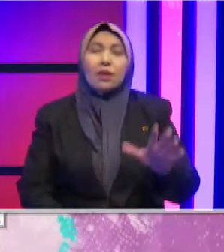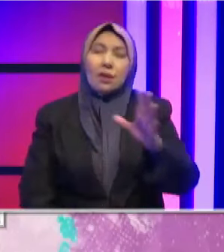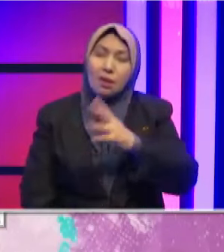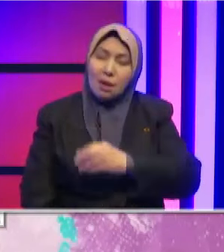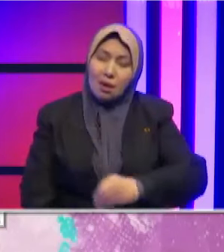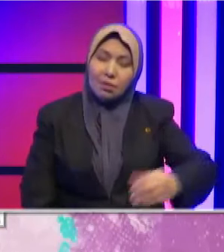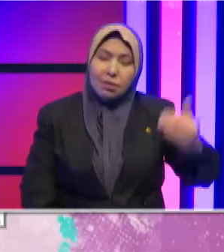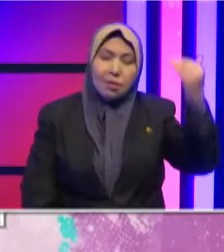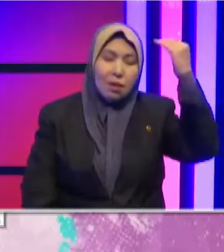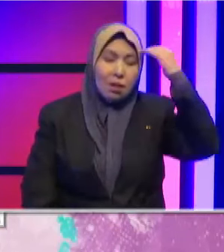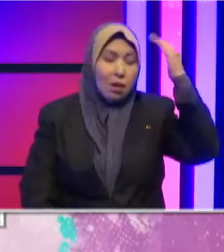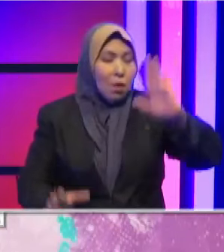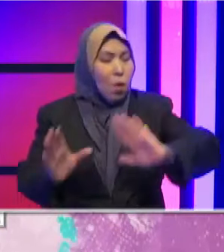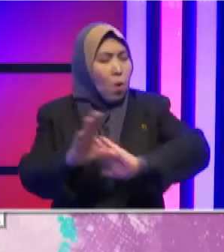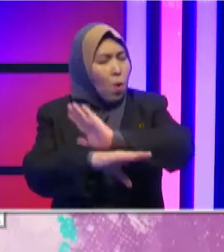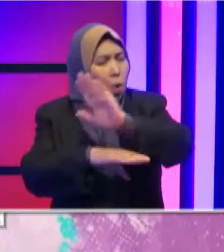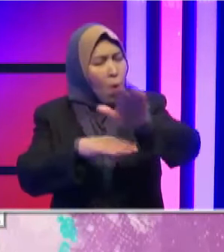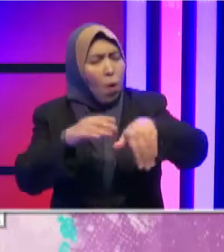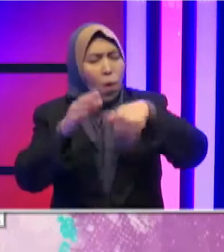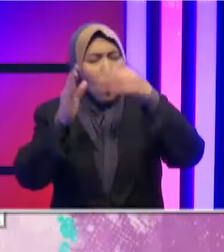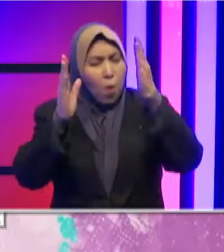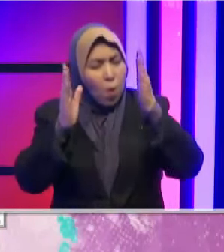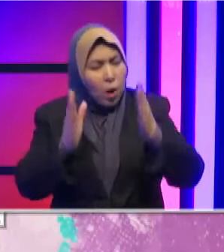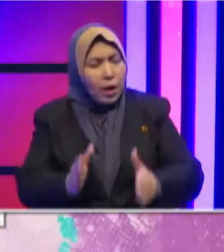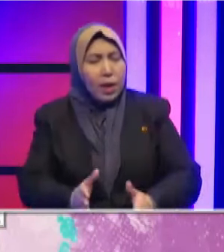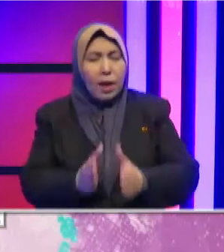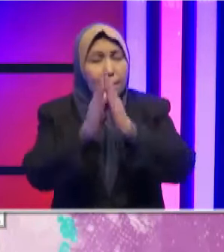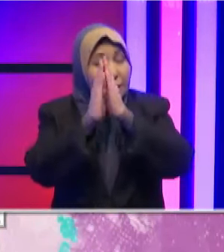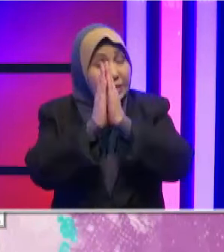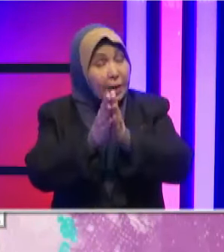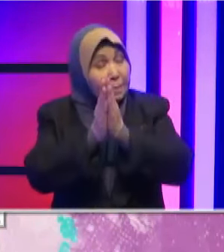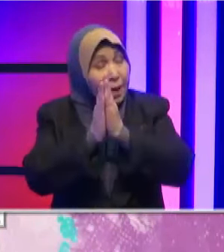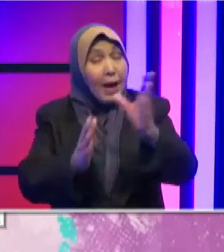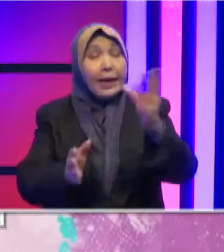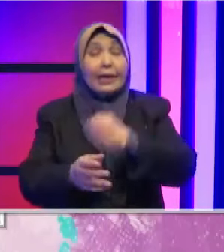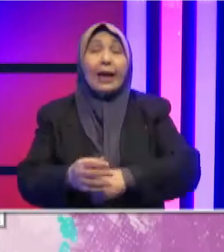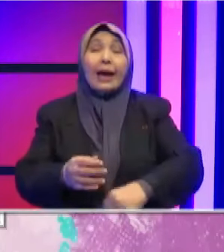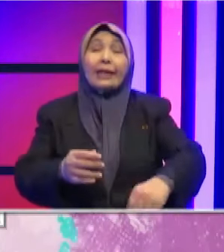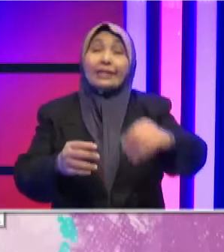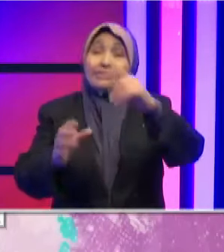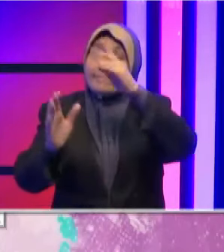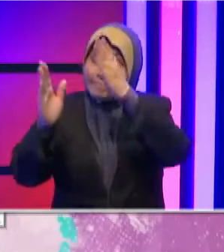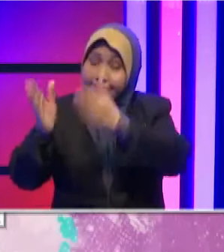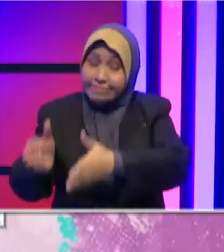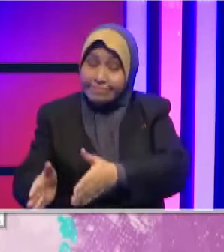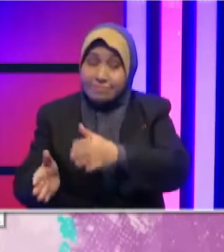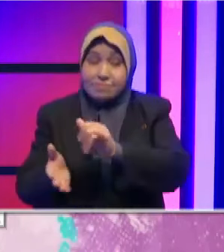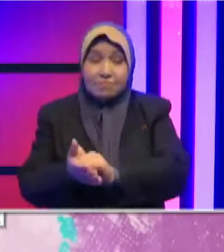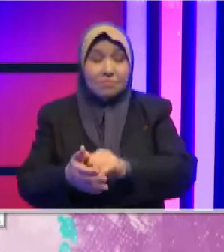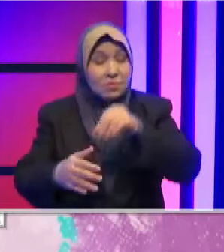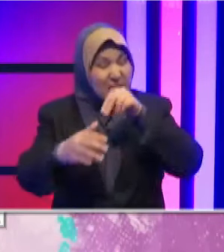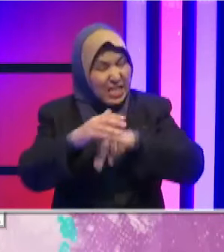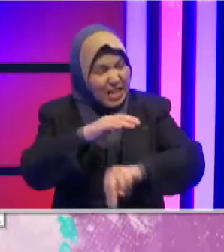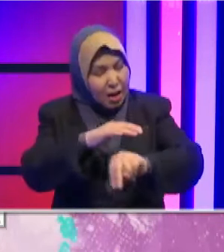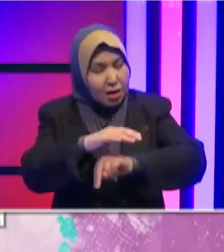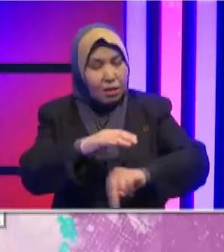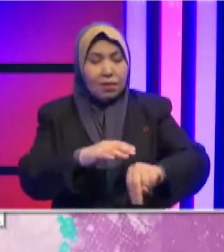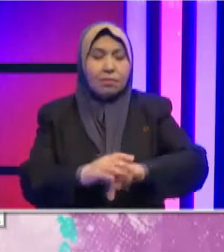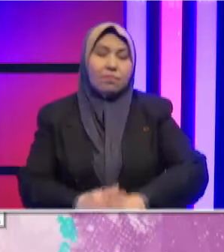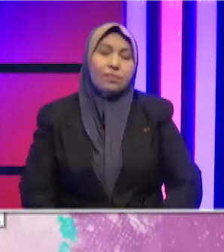wakul lulus bichoo lidun